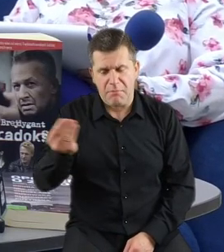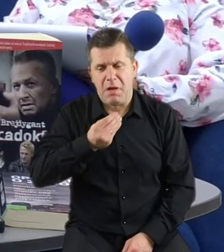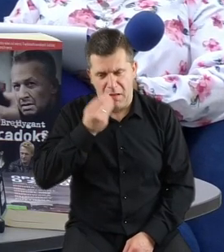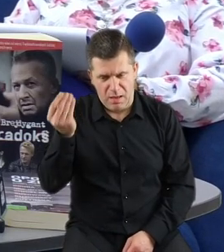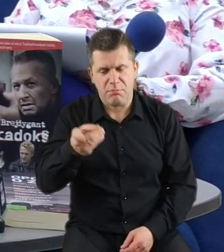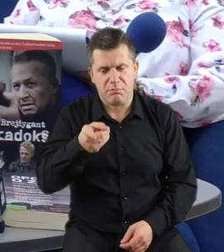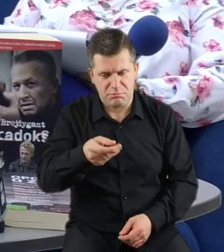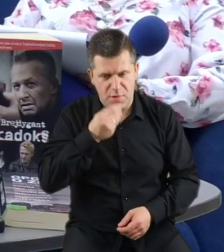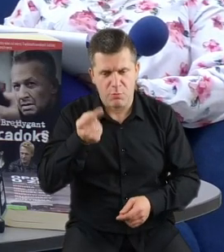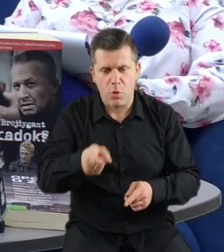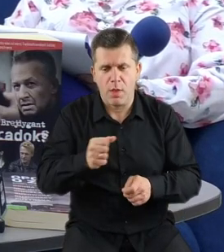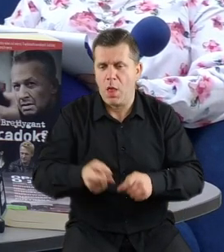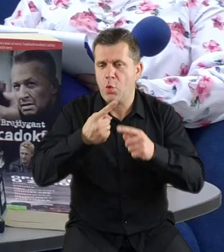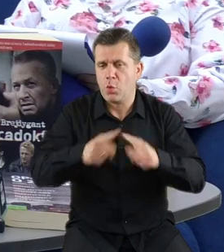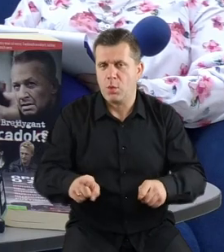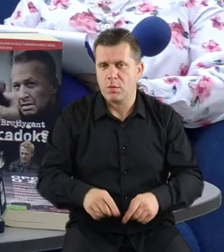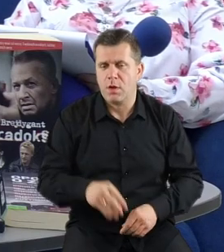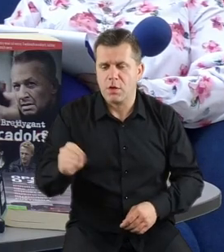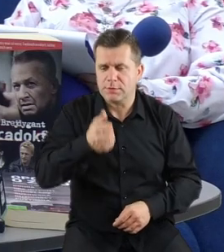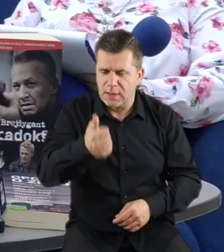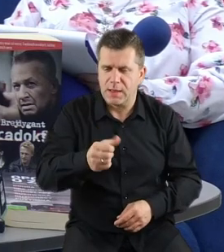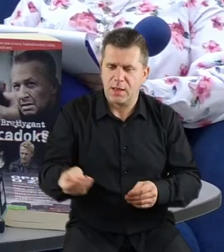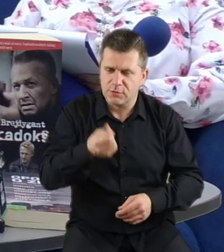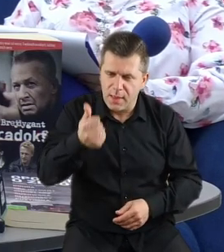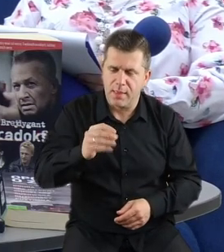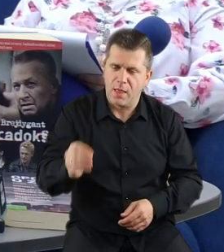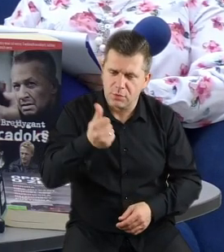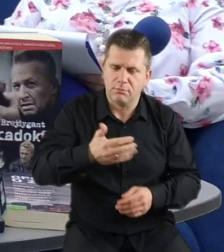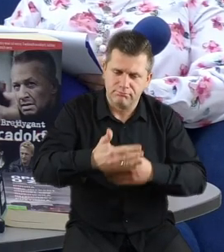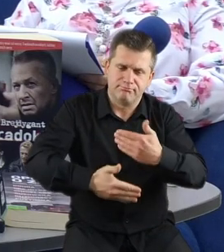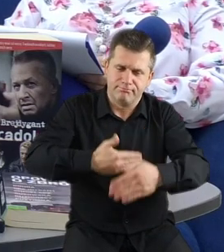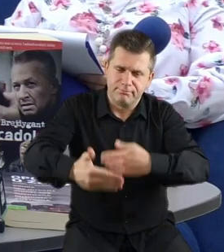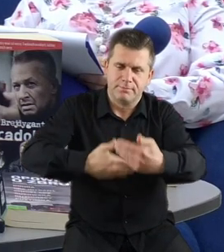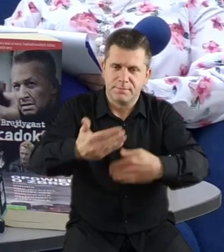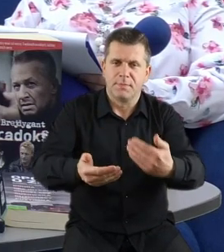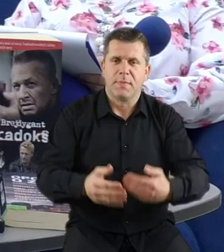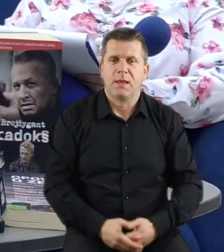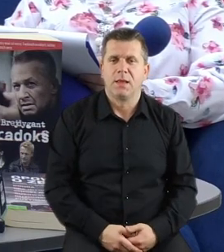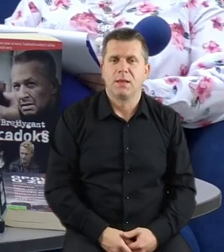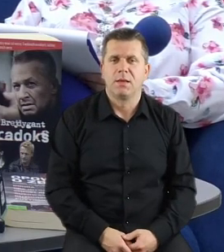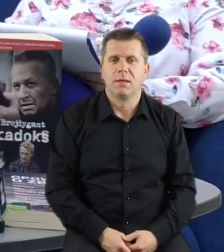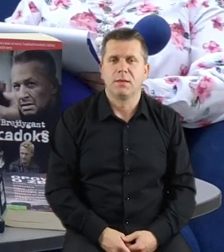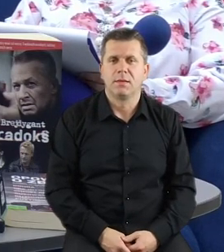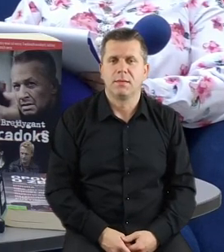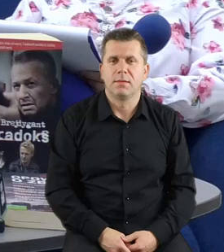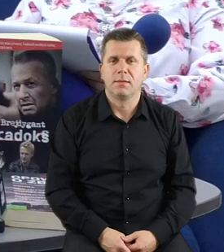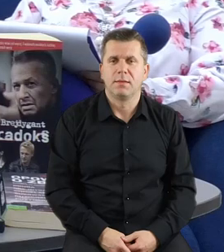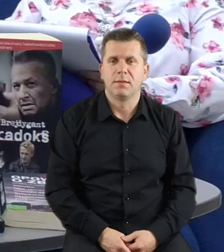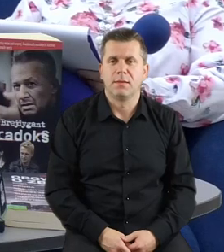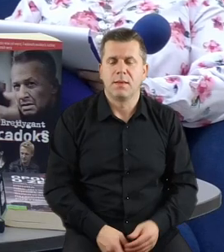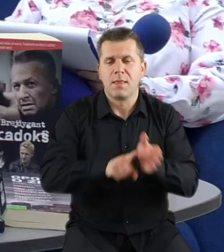Lepiej wchodzi, bo to są krótkie strzały, no to jeszcze jeden, no i to idzie, tak. Więc to tak